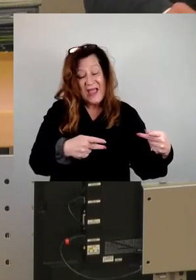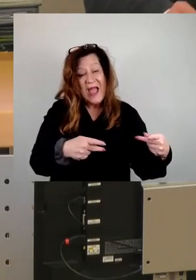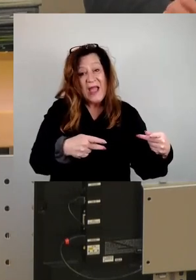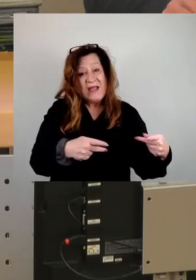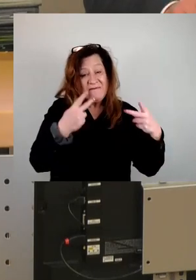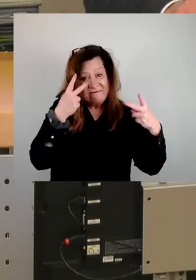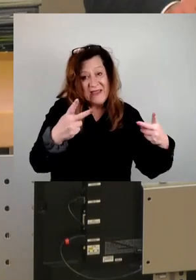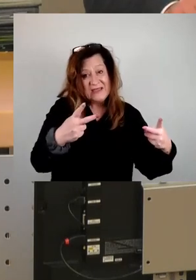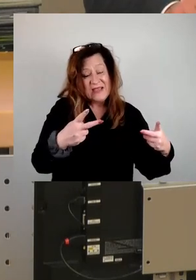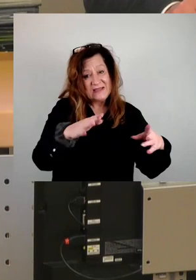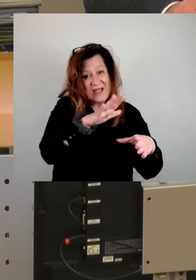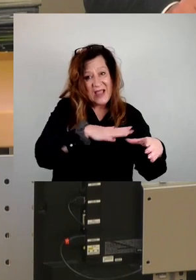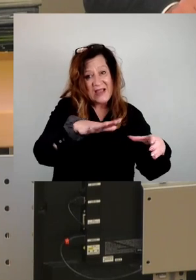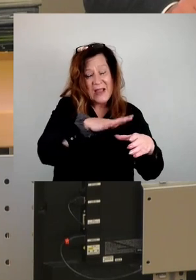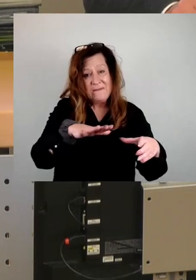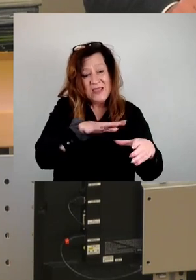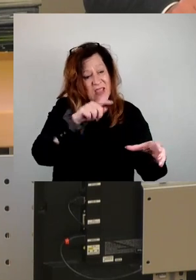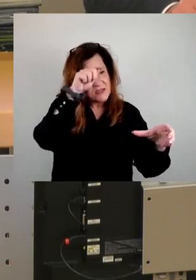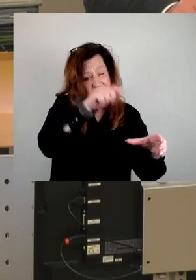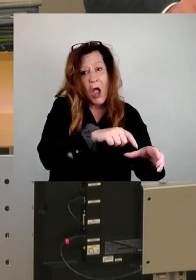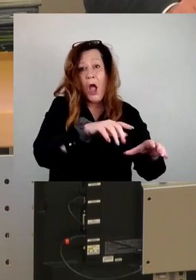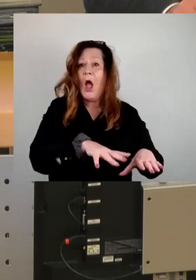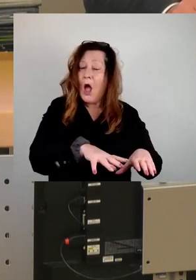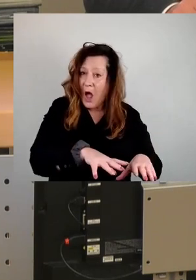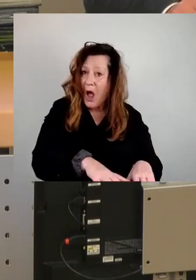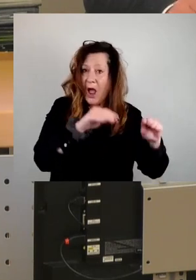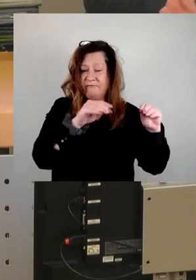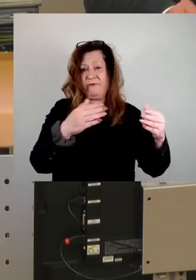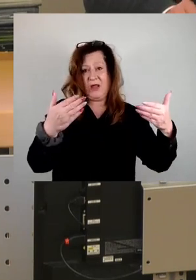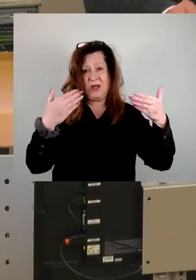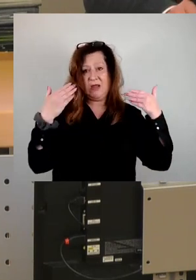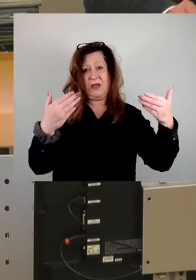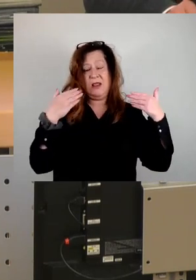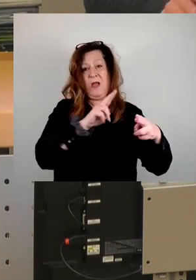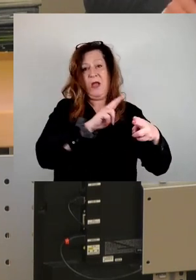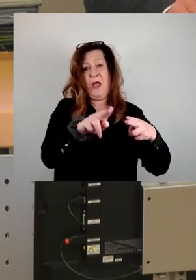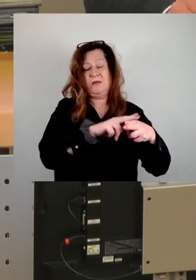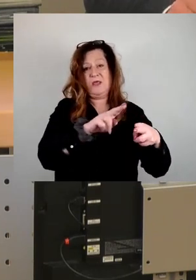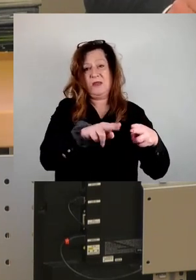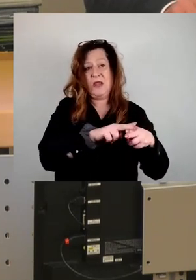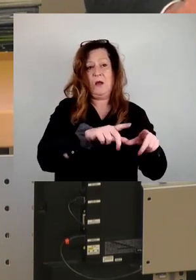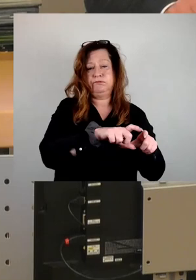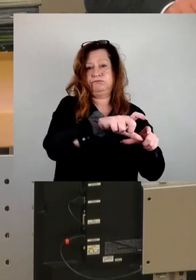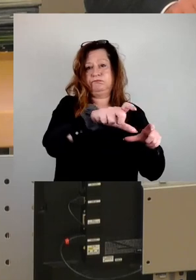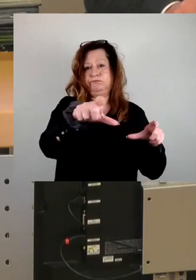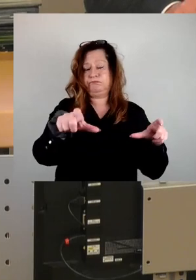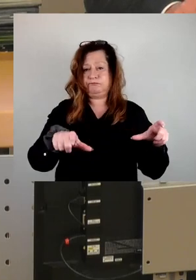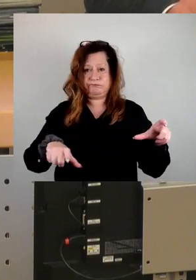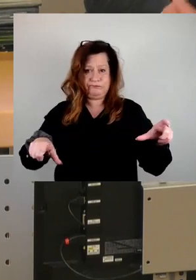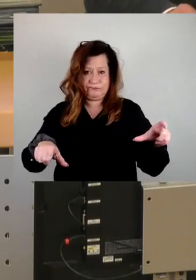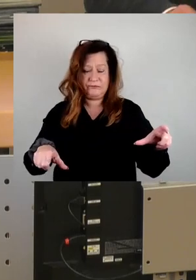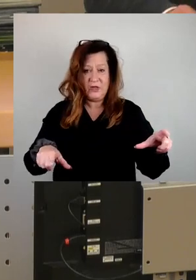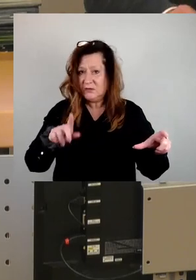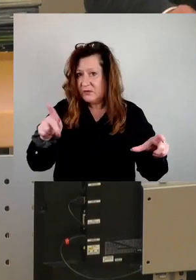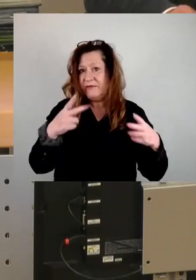als Ausgangspunkt einer tatsächlichen Klimasanierung der überwärmten Gebiete zu nutzen. Das ist das Zentrale.